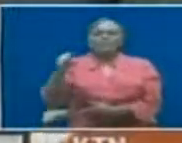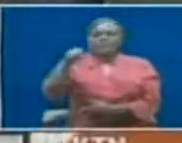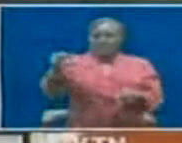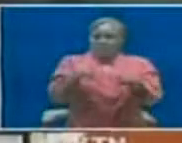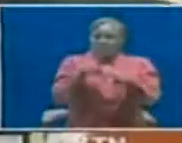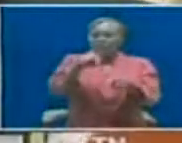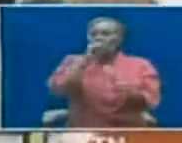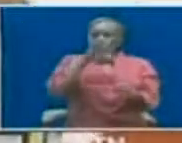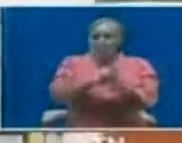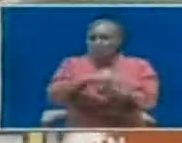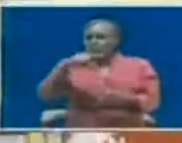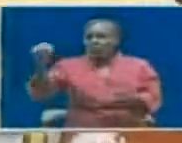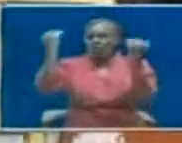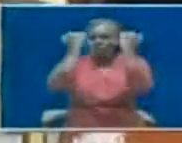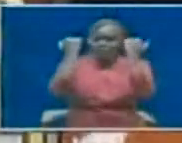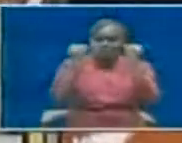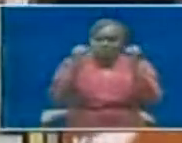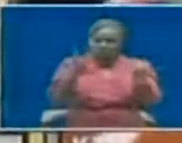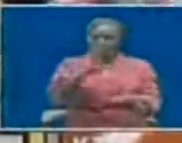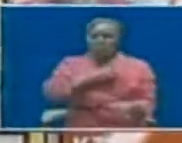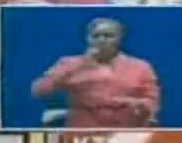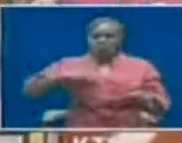sasa wameapa kwenda kotini iwapo tume hiyo